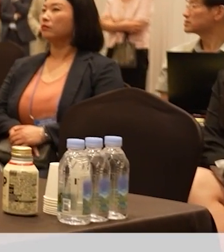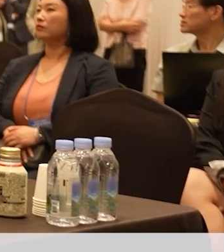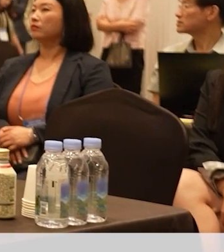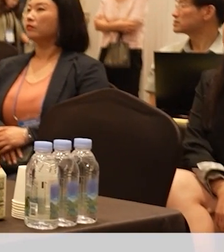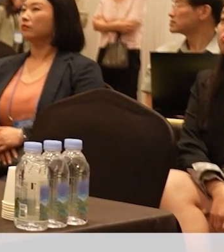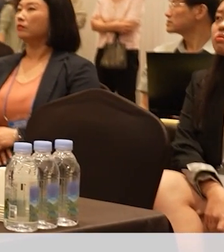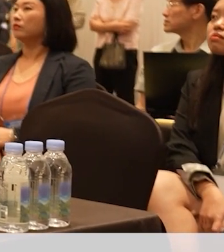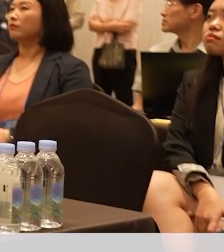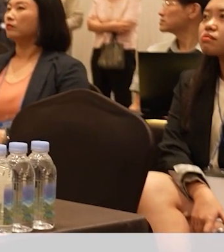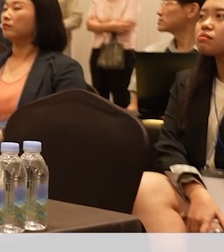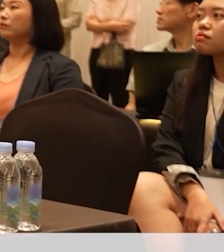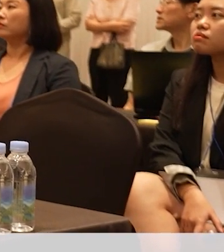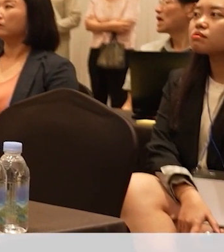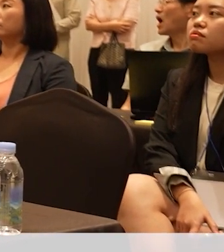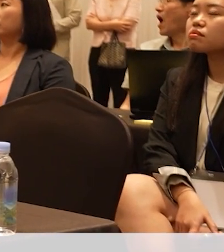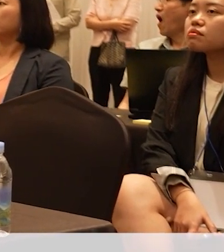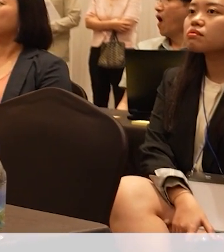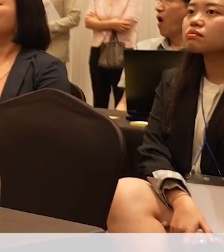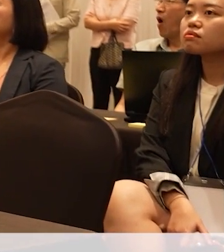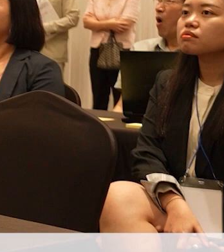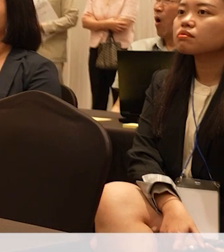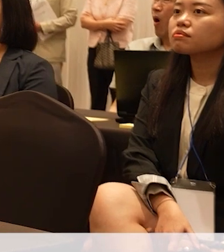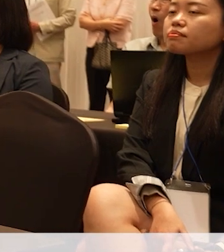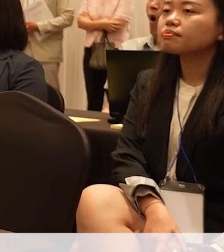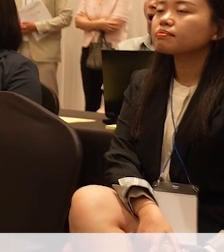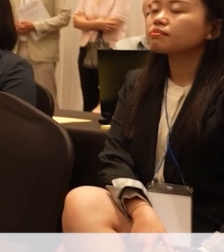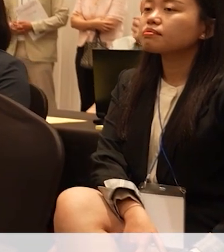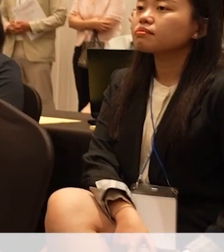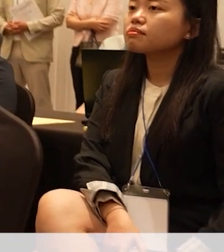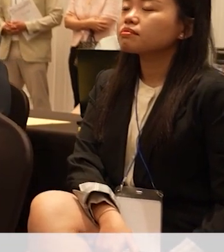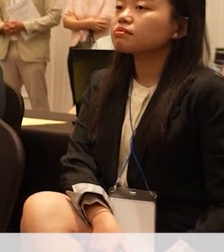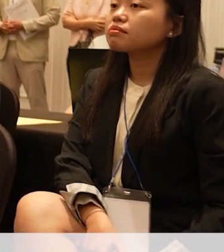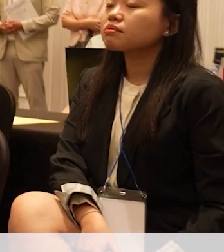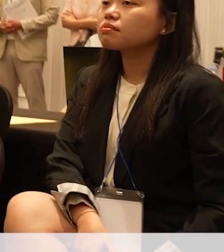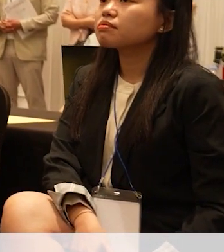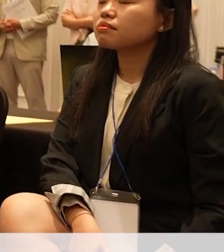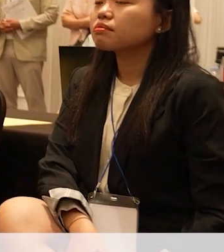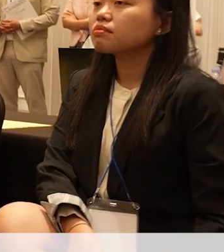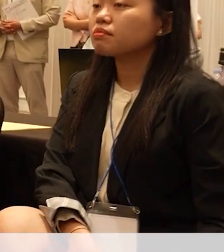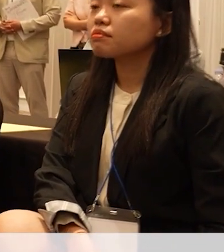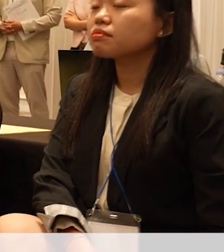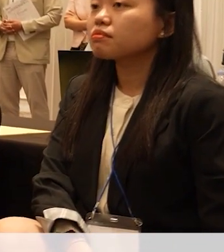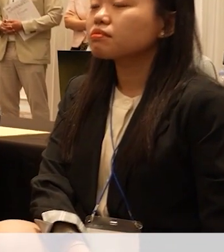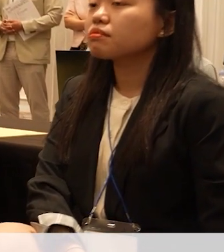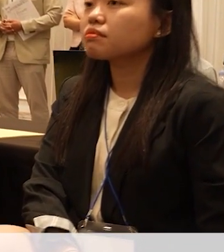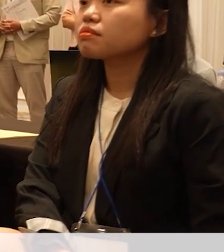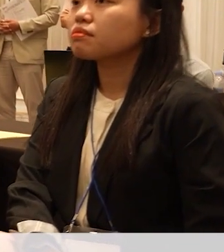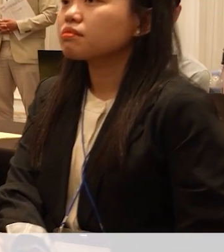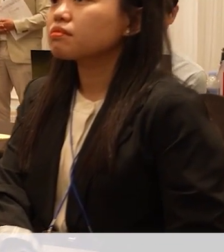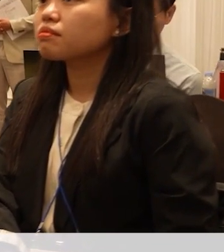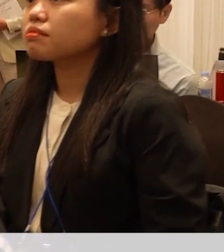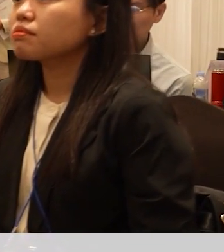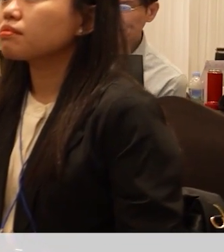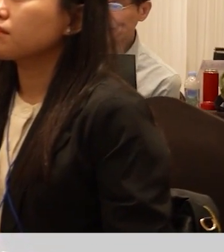will be called the Silicon Valley of Asia in the near future.